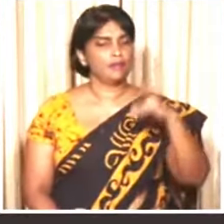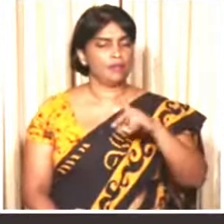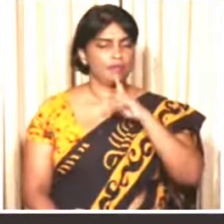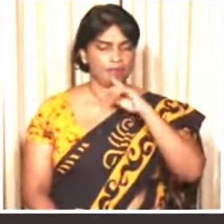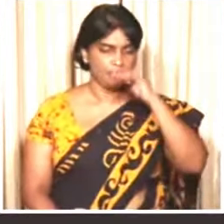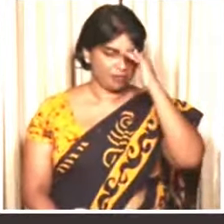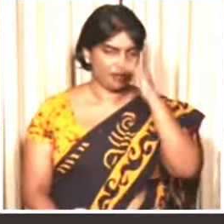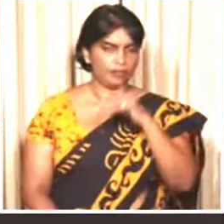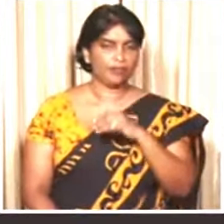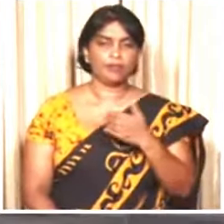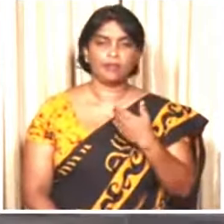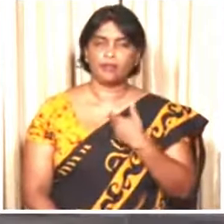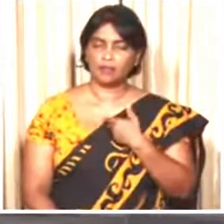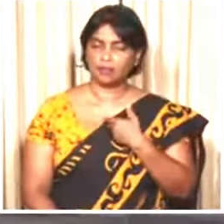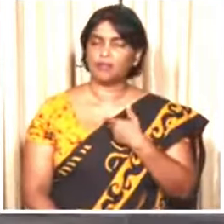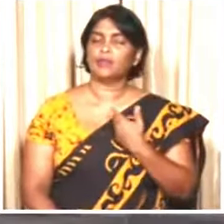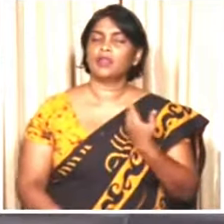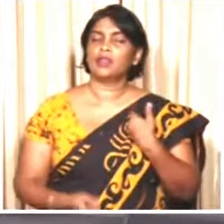කතානායකතුමනි